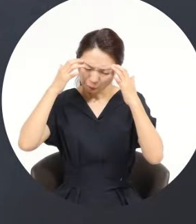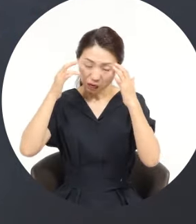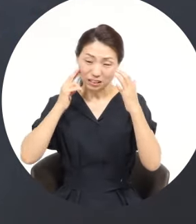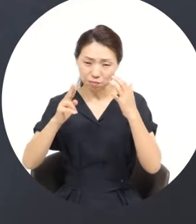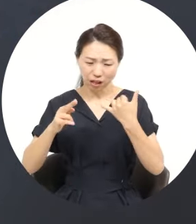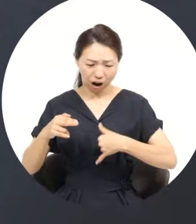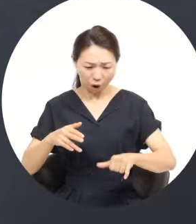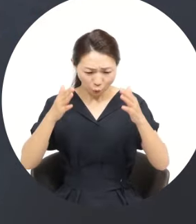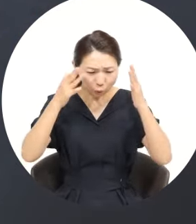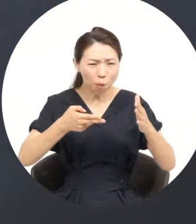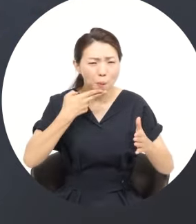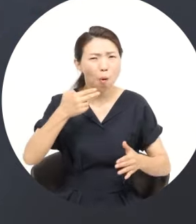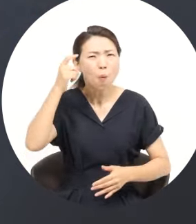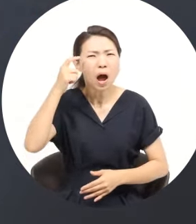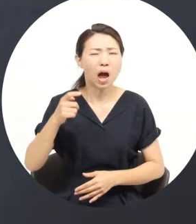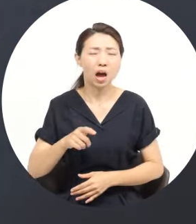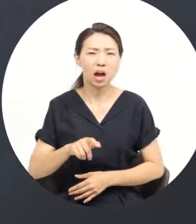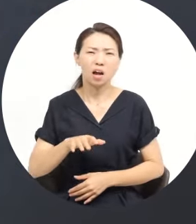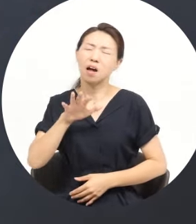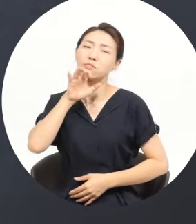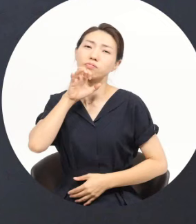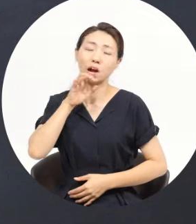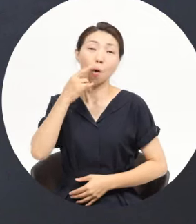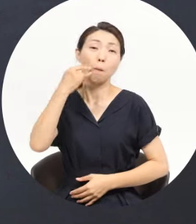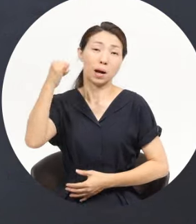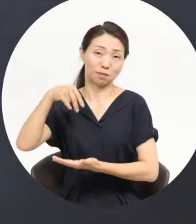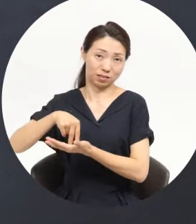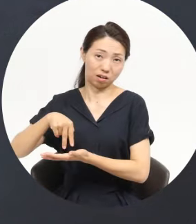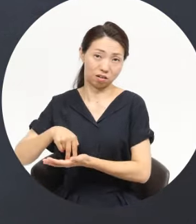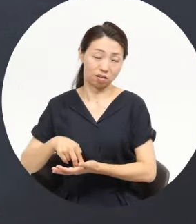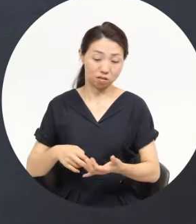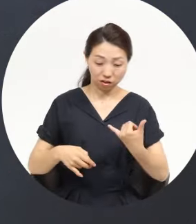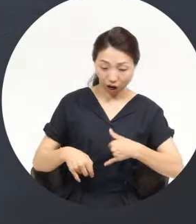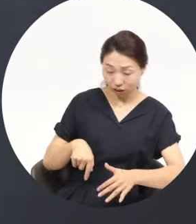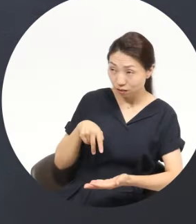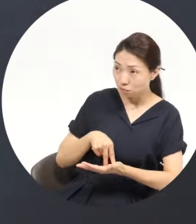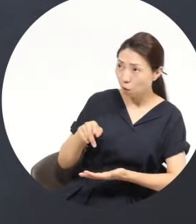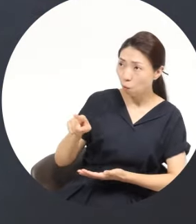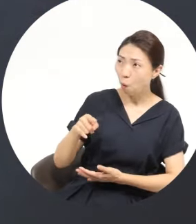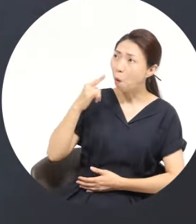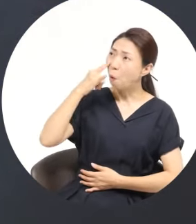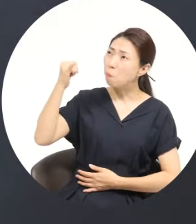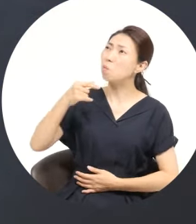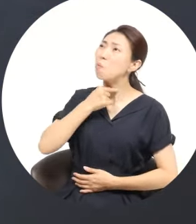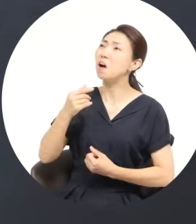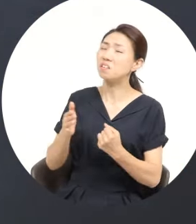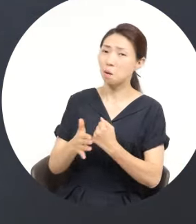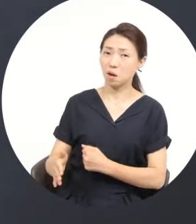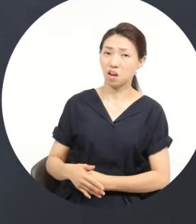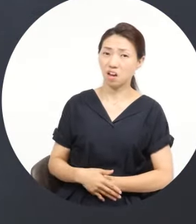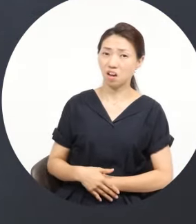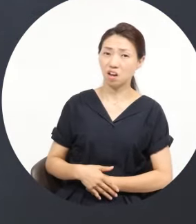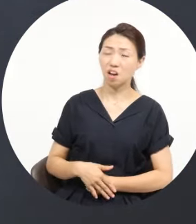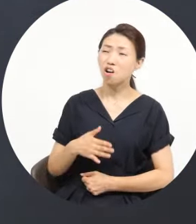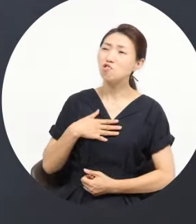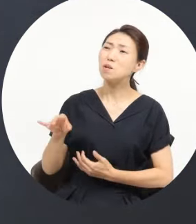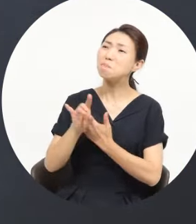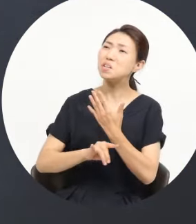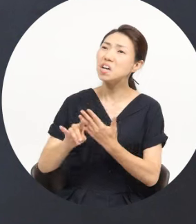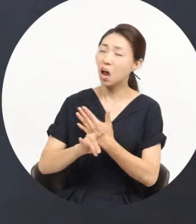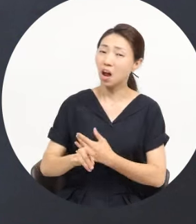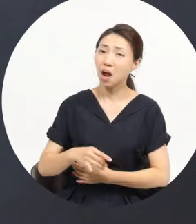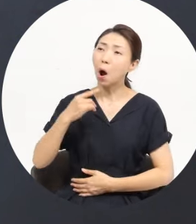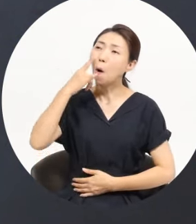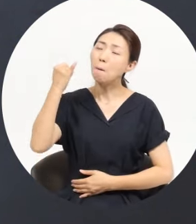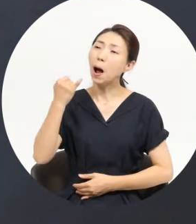하냐 이렇게 생각하고 애들 얘기를 들어보면 나 때문에 왔나? 네가 필요해서 왔지. 우리